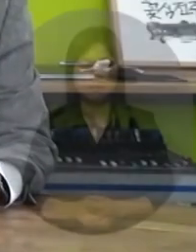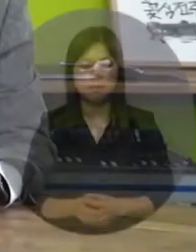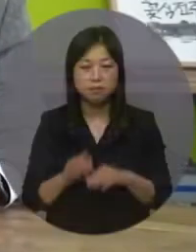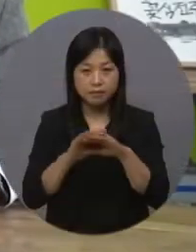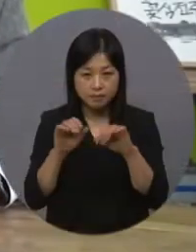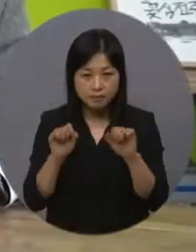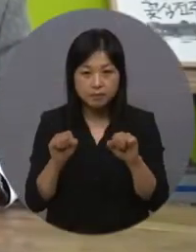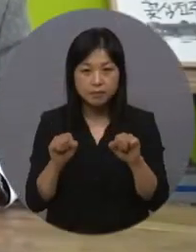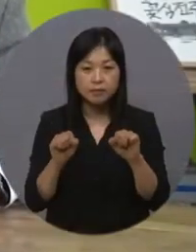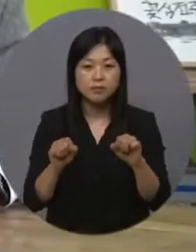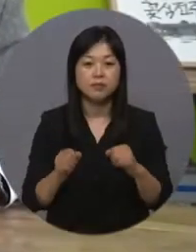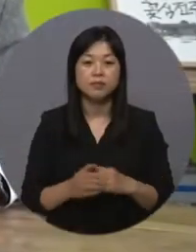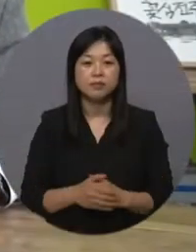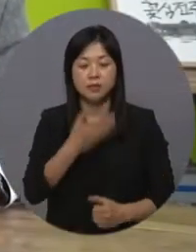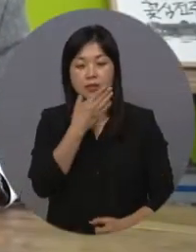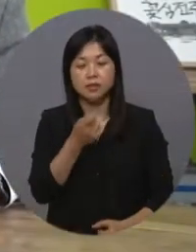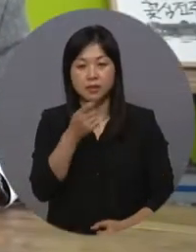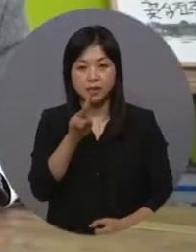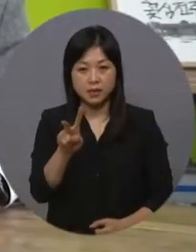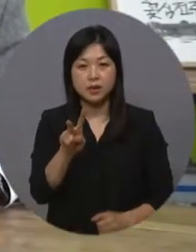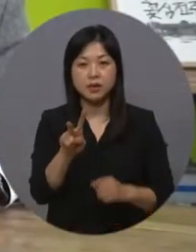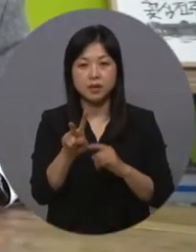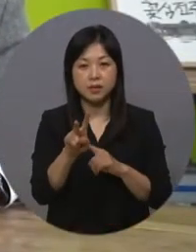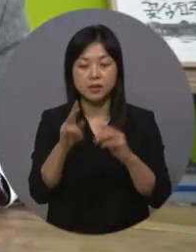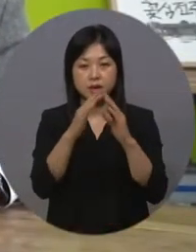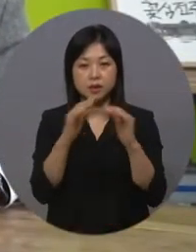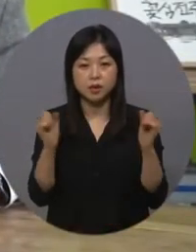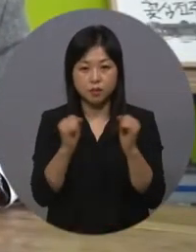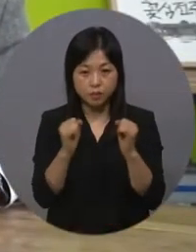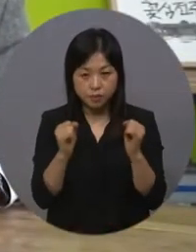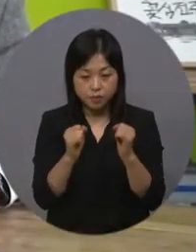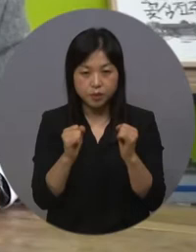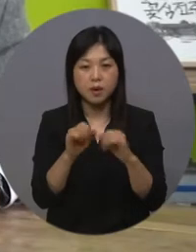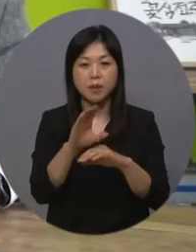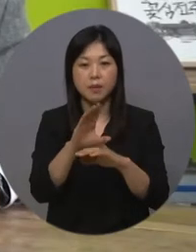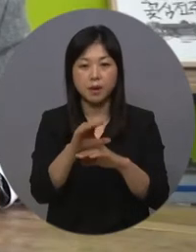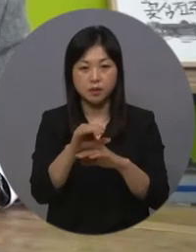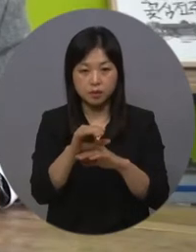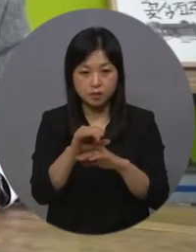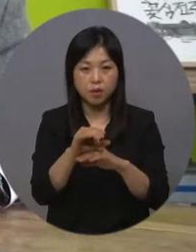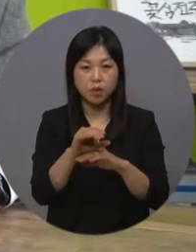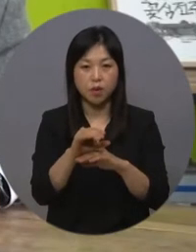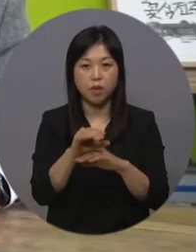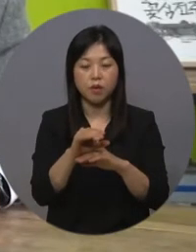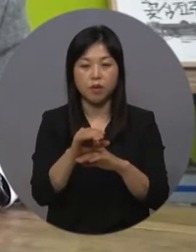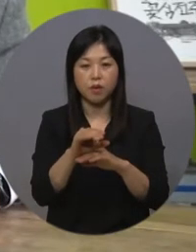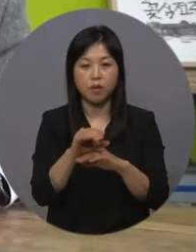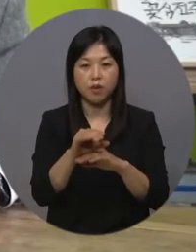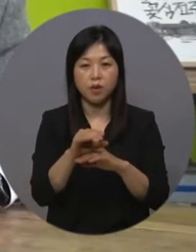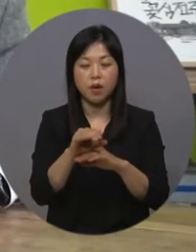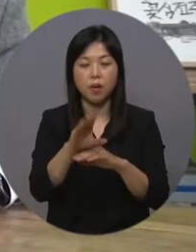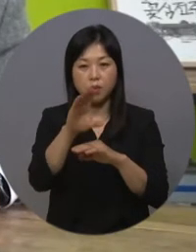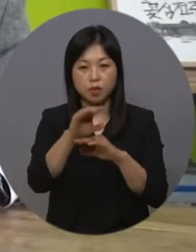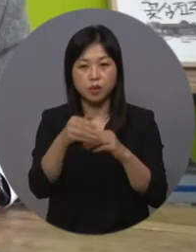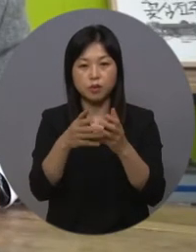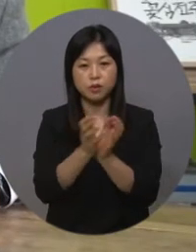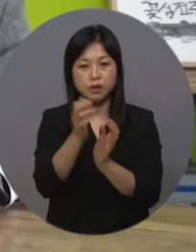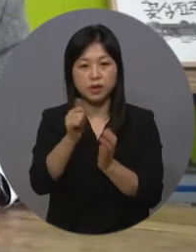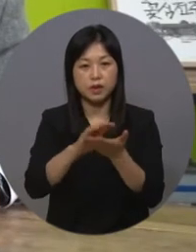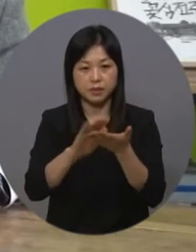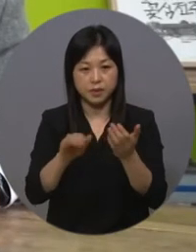안녕하십니까. 복지TV 전국방송 보도국장 여정수입니다. 오늘은 함께 행복한 전주형 통합